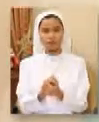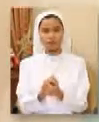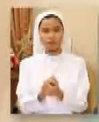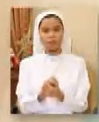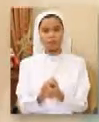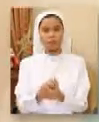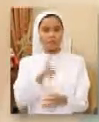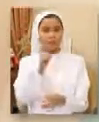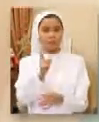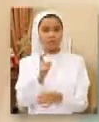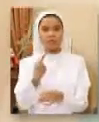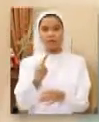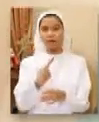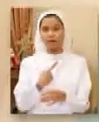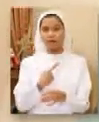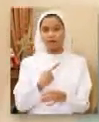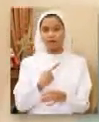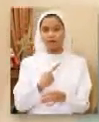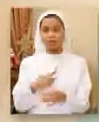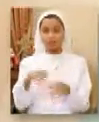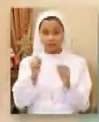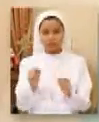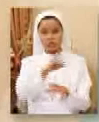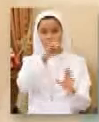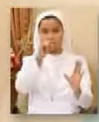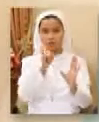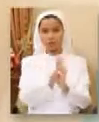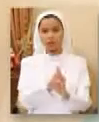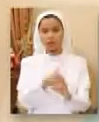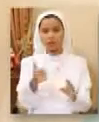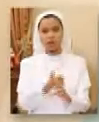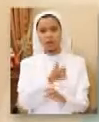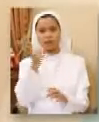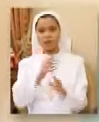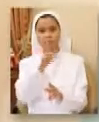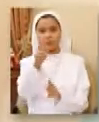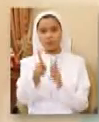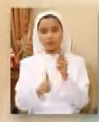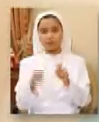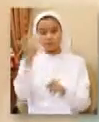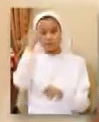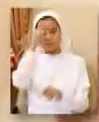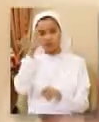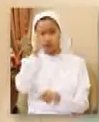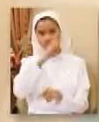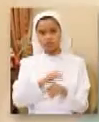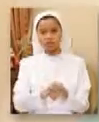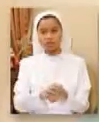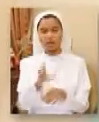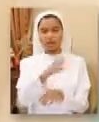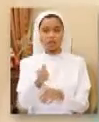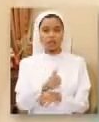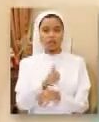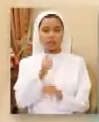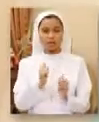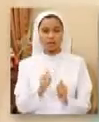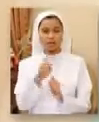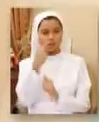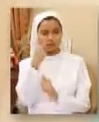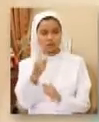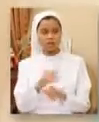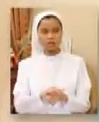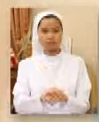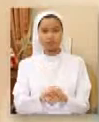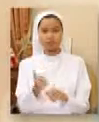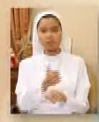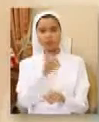na participative, baka kaparticipate ang marami, you know, yung transparent, open, so,